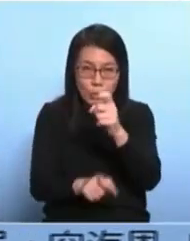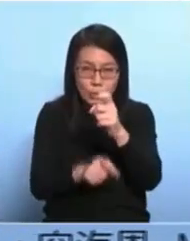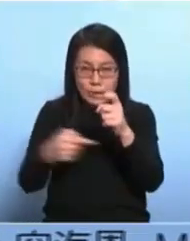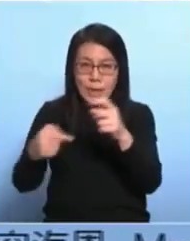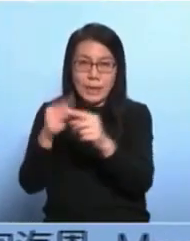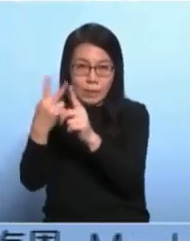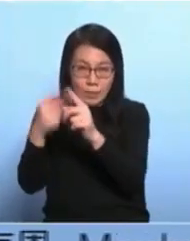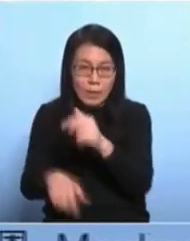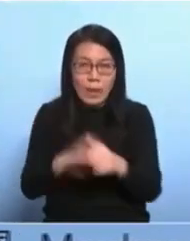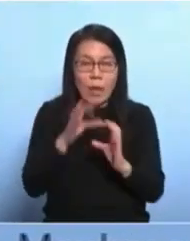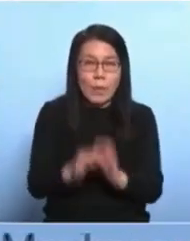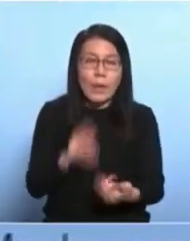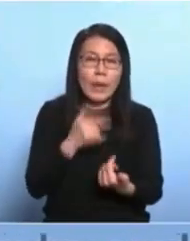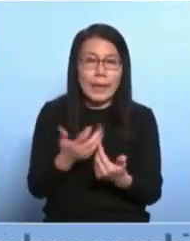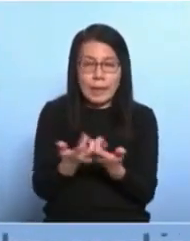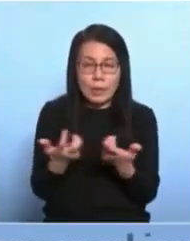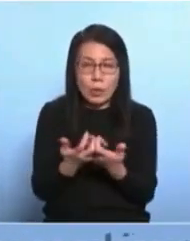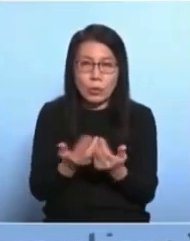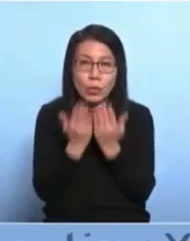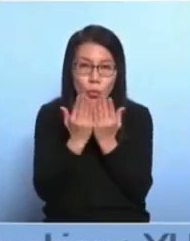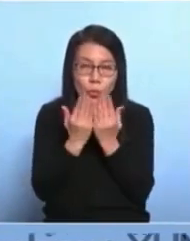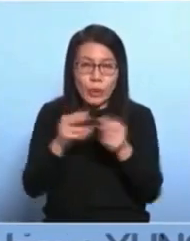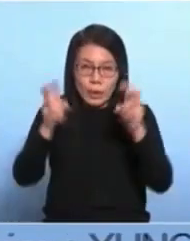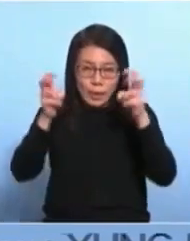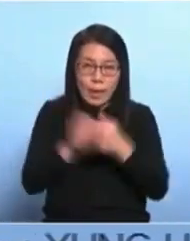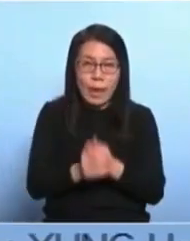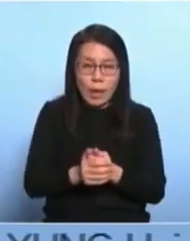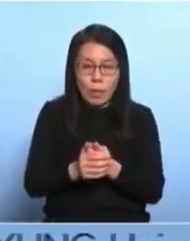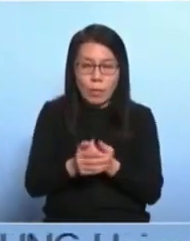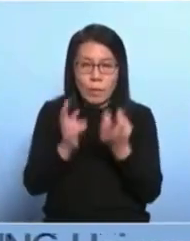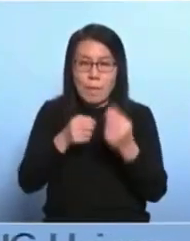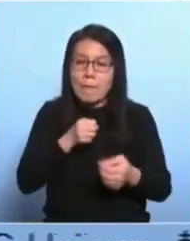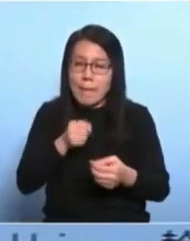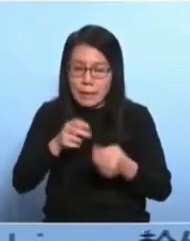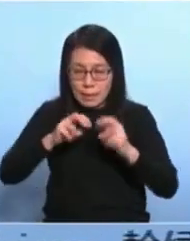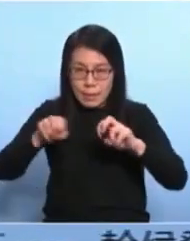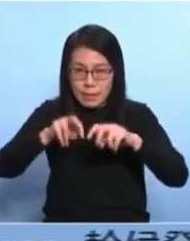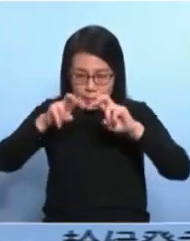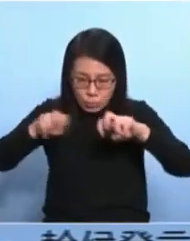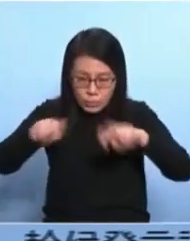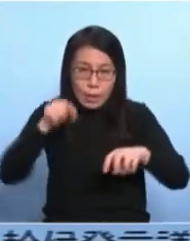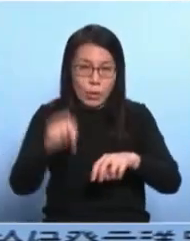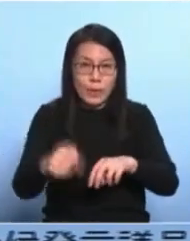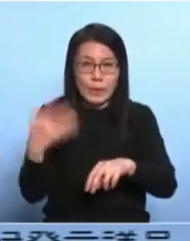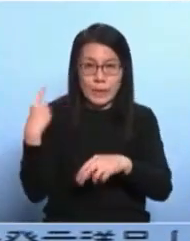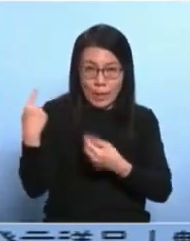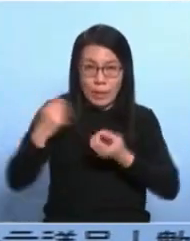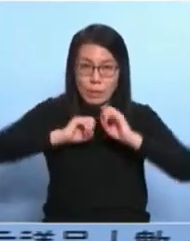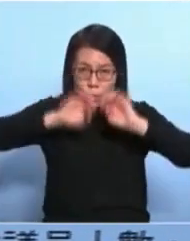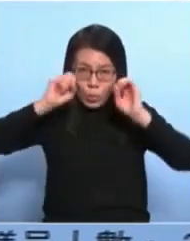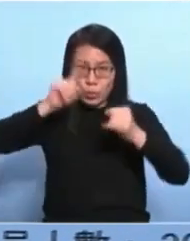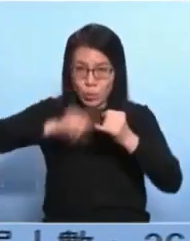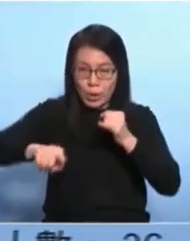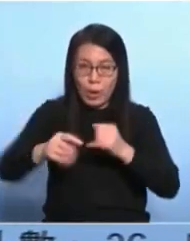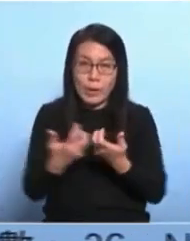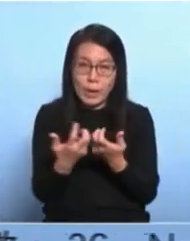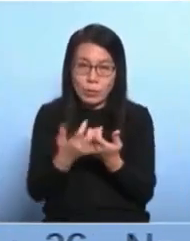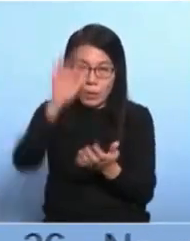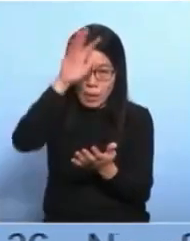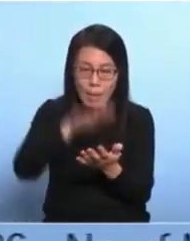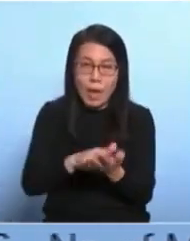展指數2023學業篇》為題進行了一個問卷調查，而在昨日就公布了結果，合